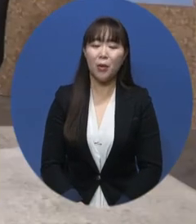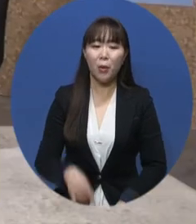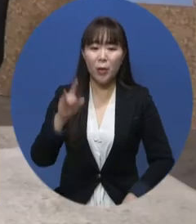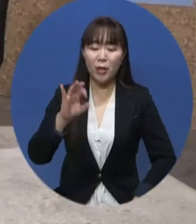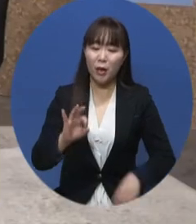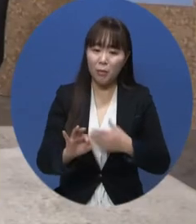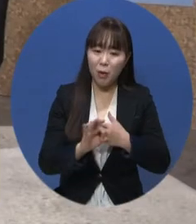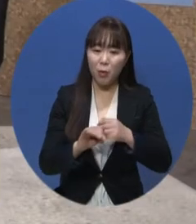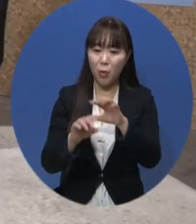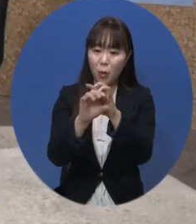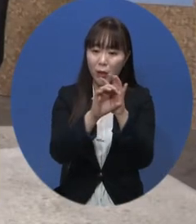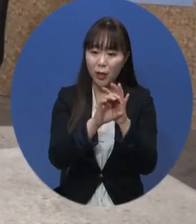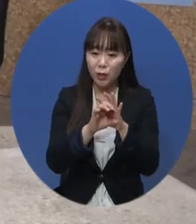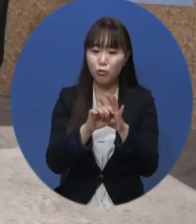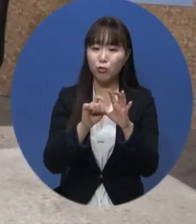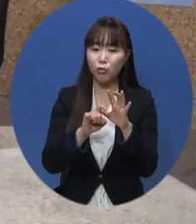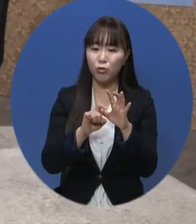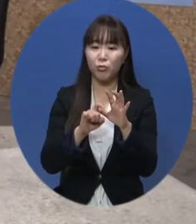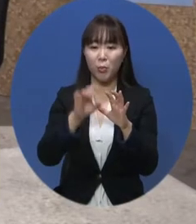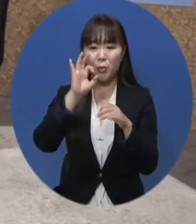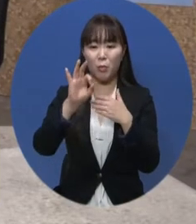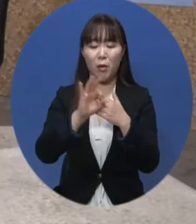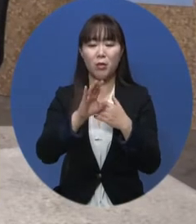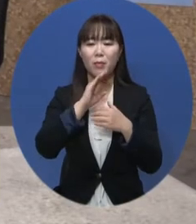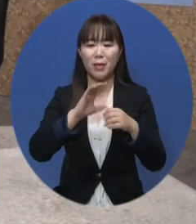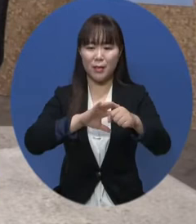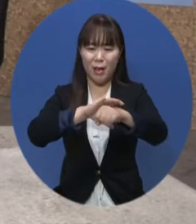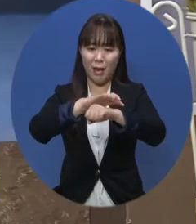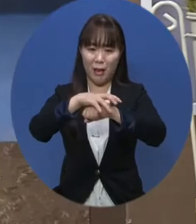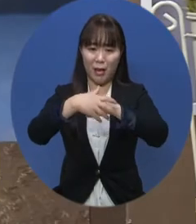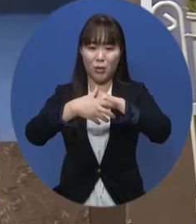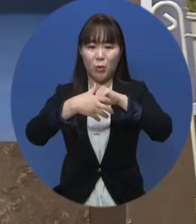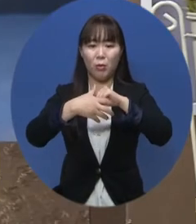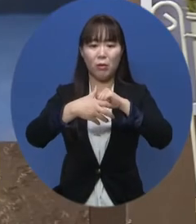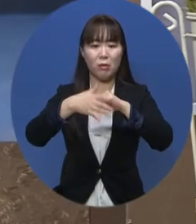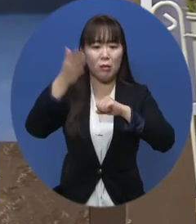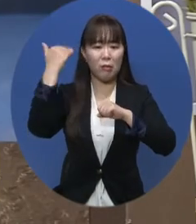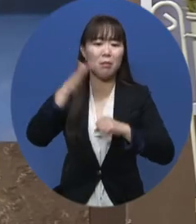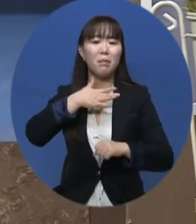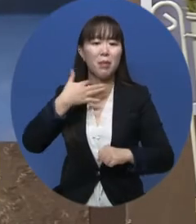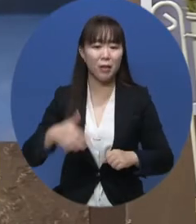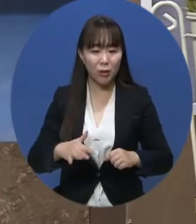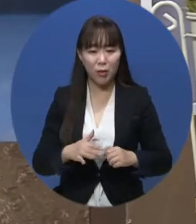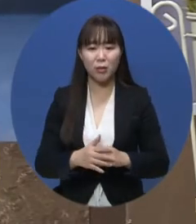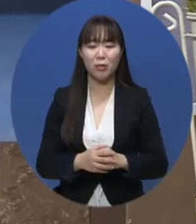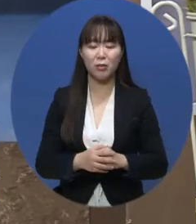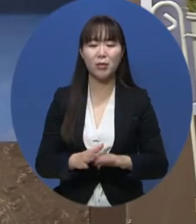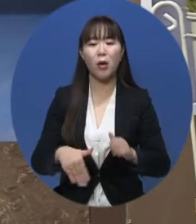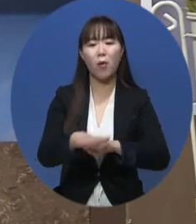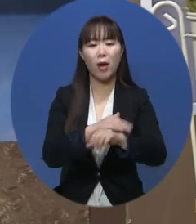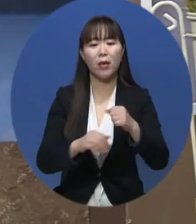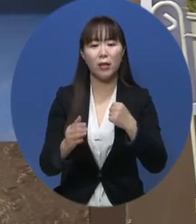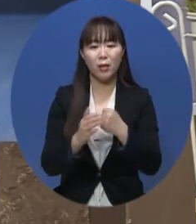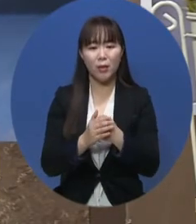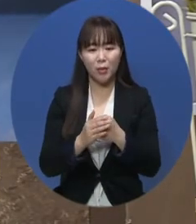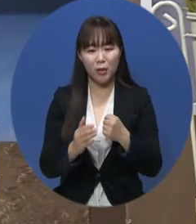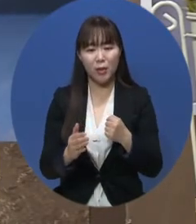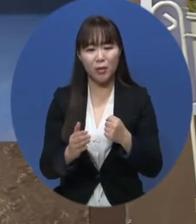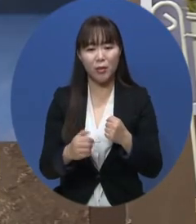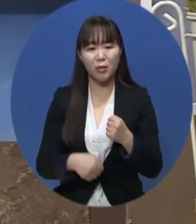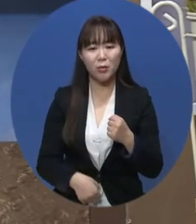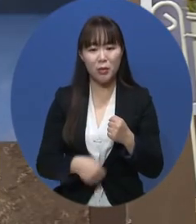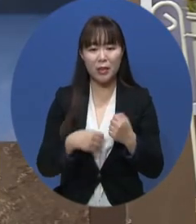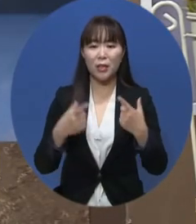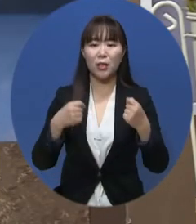왜냐하면 코로나19는 어떻게 보면은 정말 전 세계적으로 전례가 없던 그런 사태였기 때문에 네. 사실